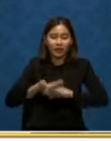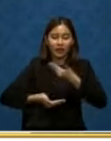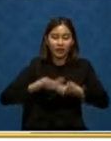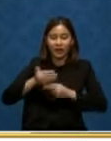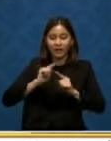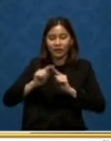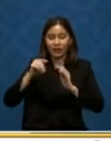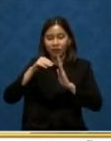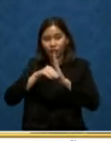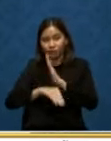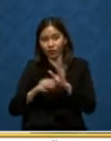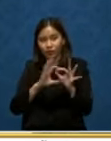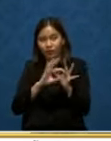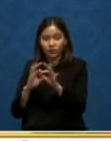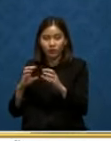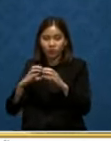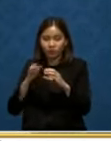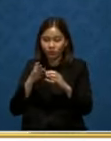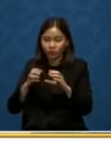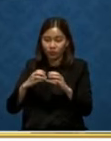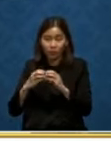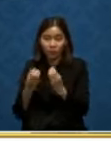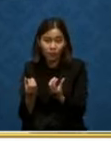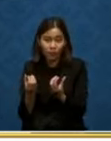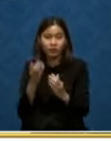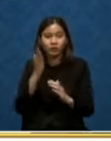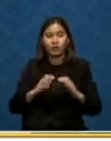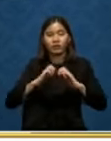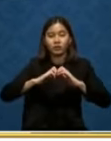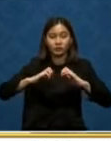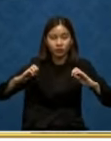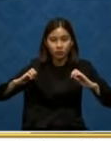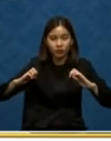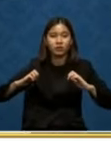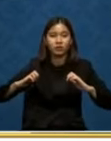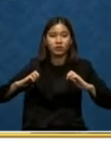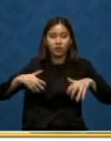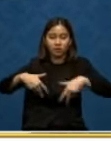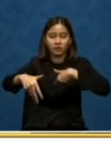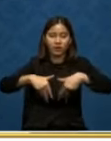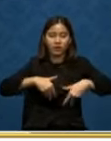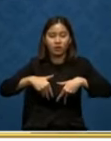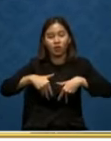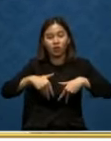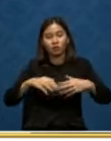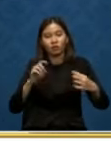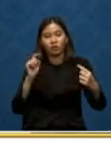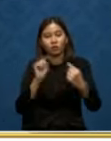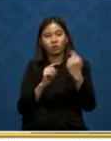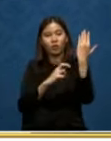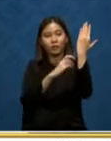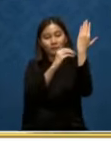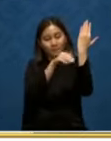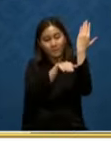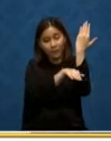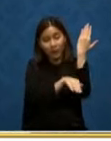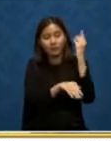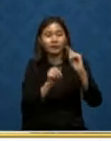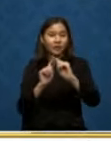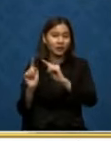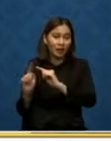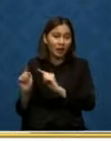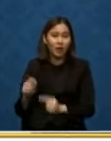เกี่ยวก้อยไปถึงเรื่องมังคุดเกี่ยวก็ให้ไปถึงเรื่องทุเรียนแก่วก้อยไปถึงพี่น้องชาวสวนปาล์มปัญหาที่อยาก